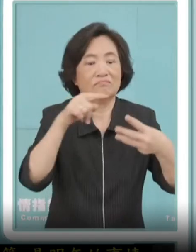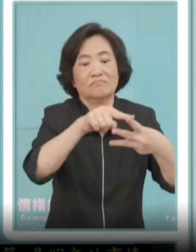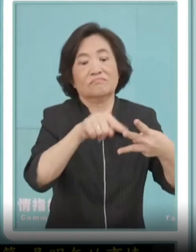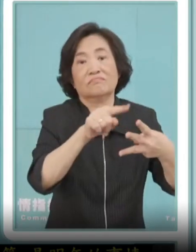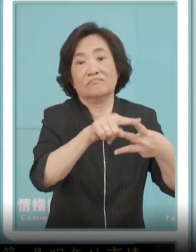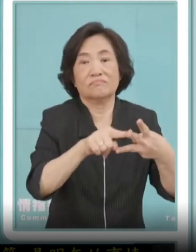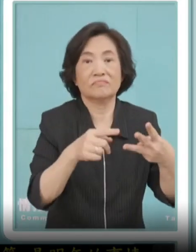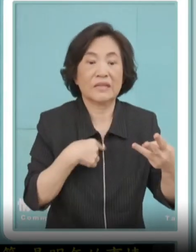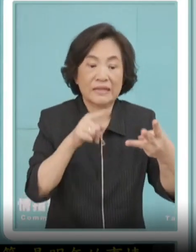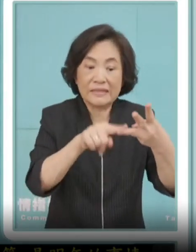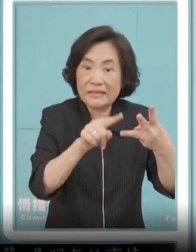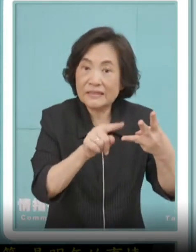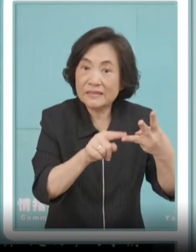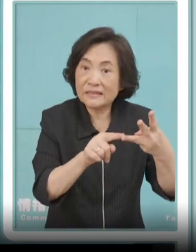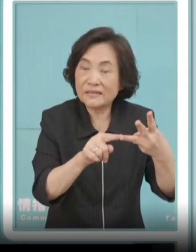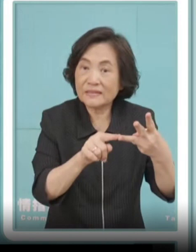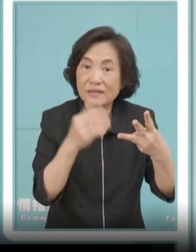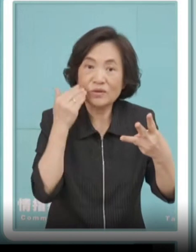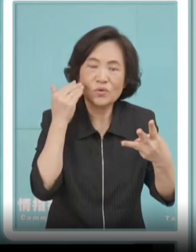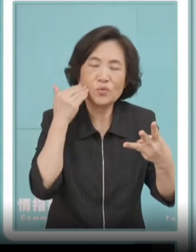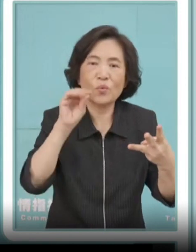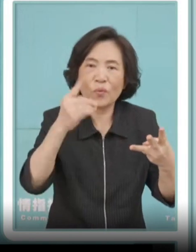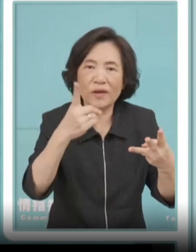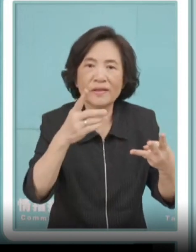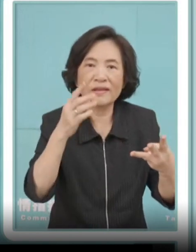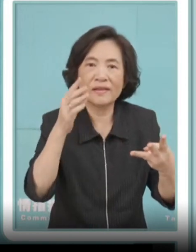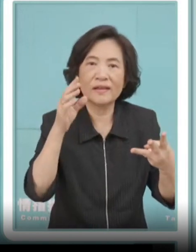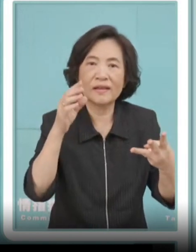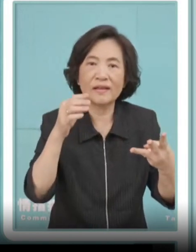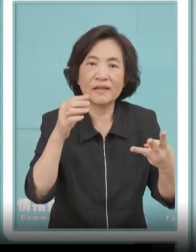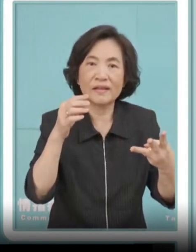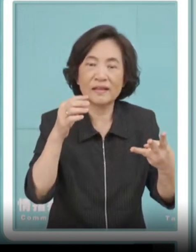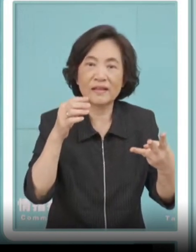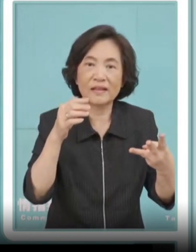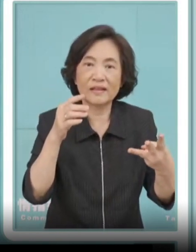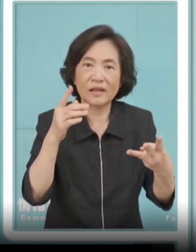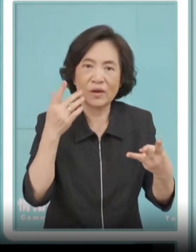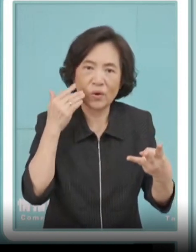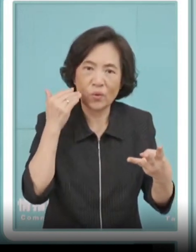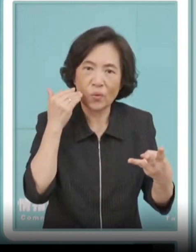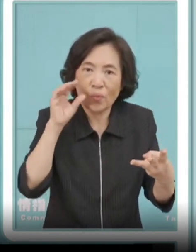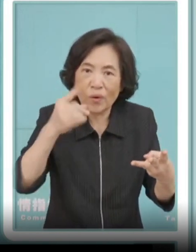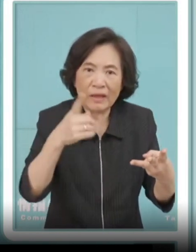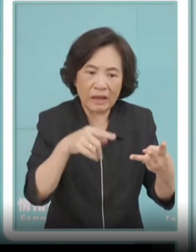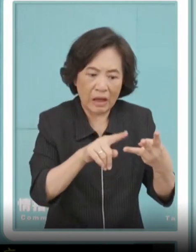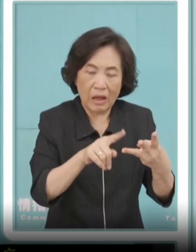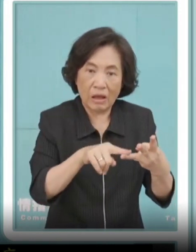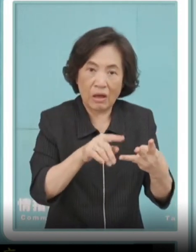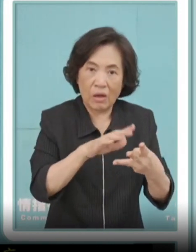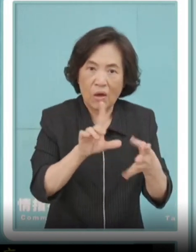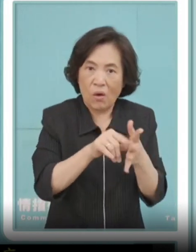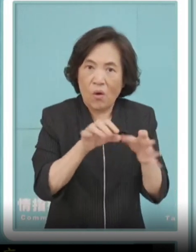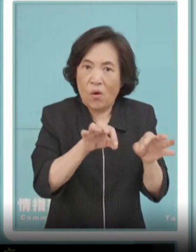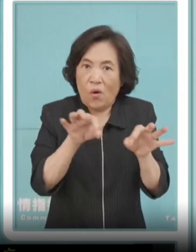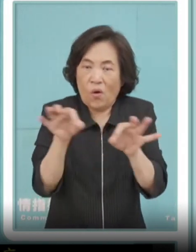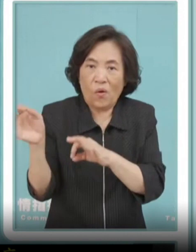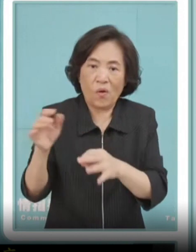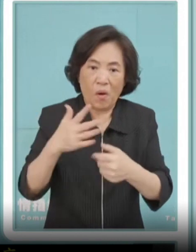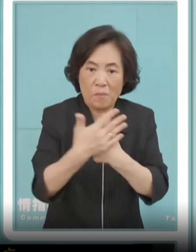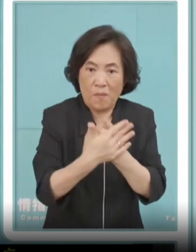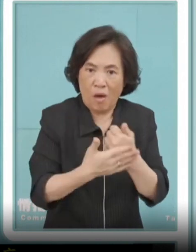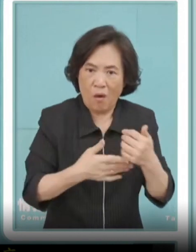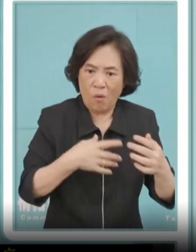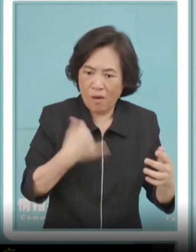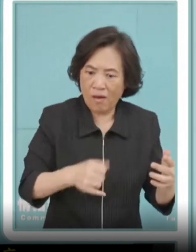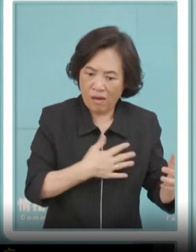事了。那第三剂是说，如果后来我们的那个文献看起来是说，时间拖久了，疫苗保护力低